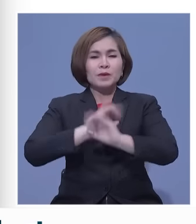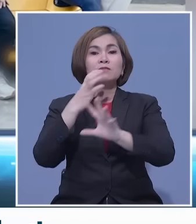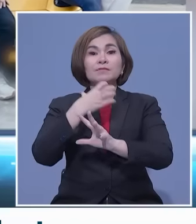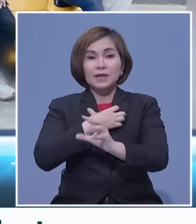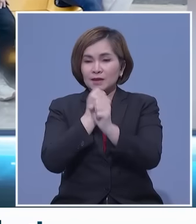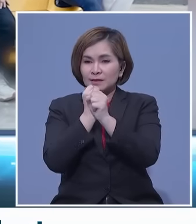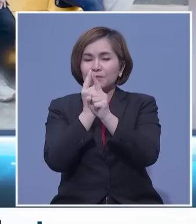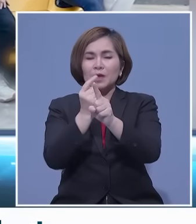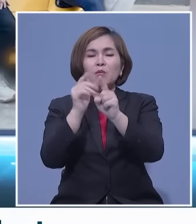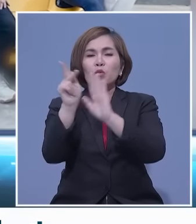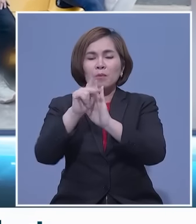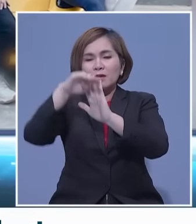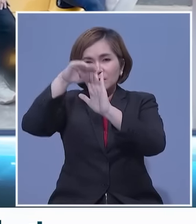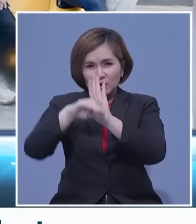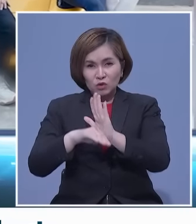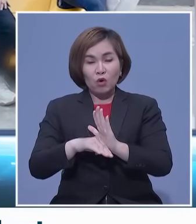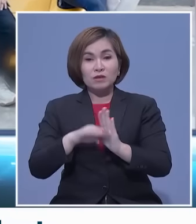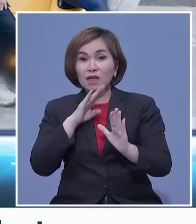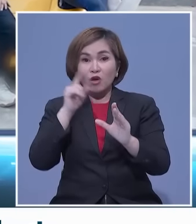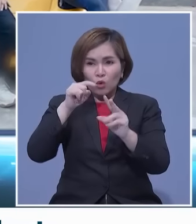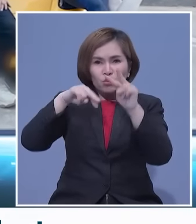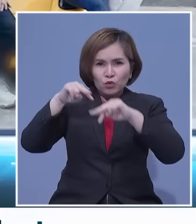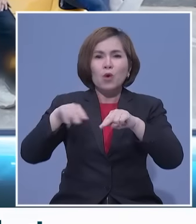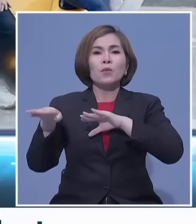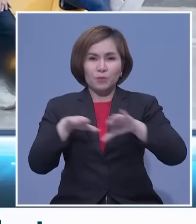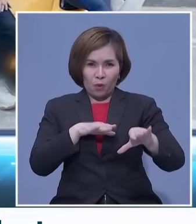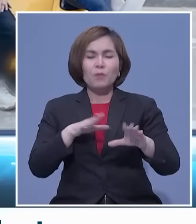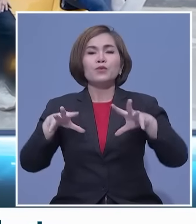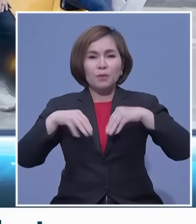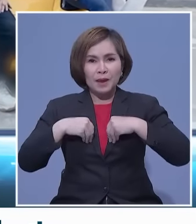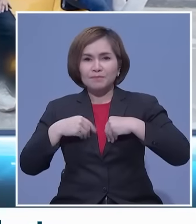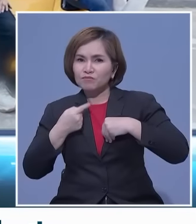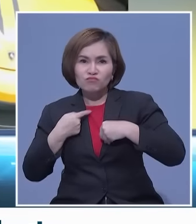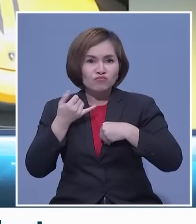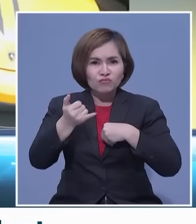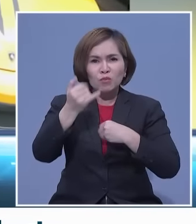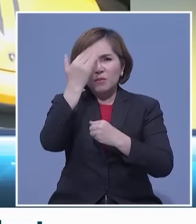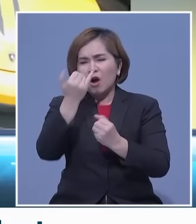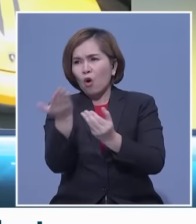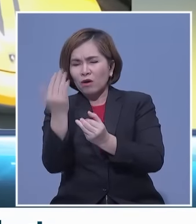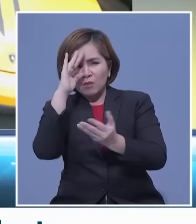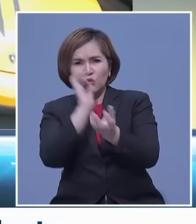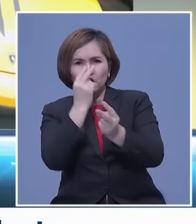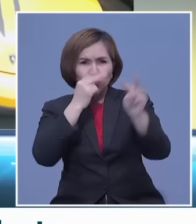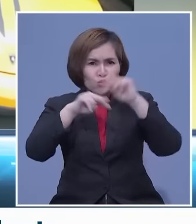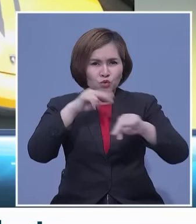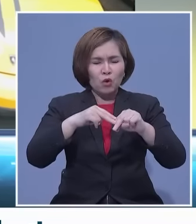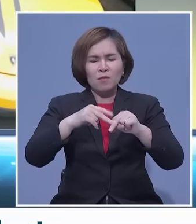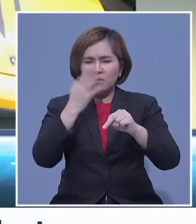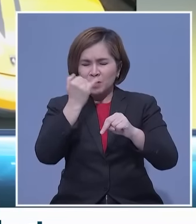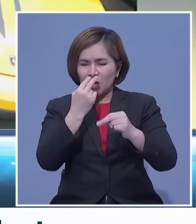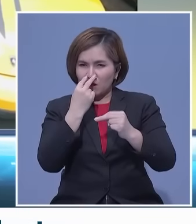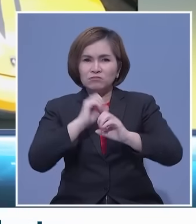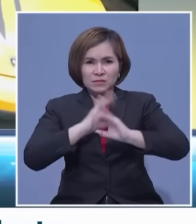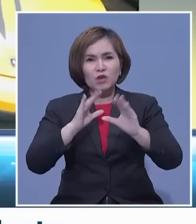ยุติธรรมทางกฎหมายและพร้อมเข้าสู่กระบวนการและพร้อมจะเข้าไปแสดงตัวมอบตัวกับตำรวจรอพิสูจน์ความจริงอยู่ตรง